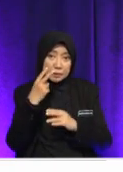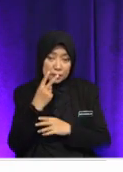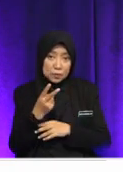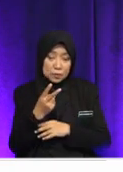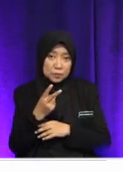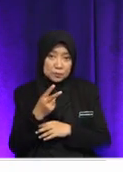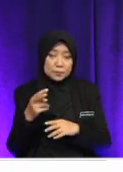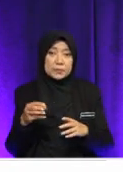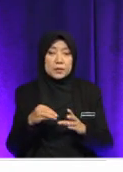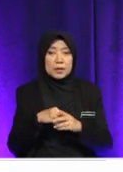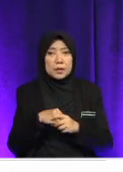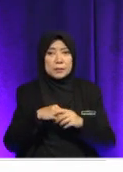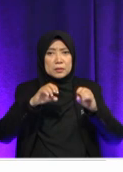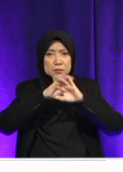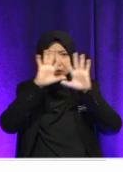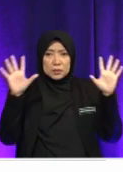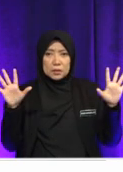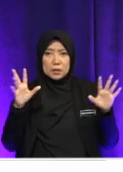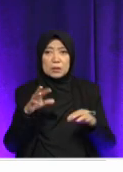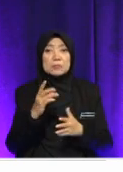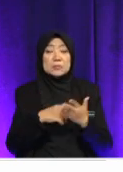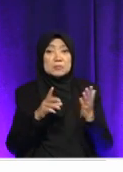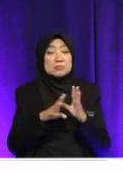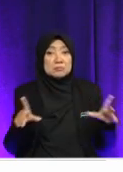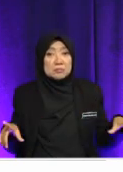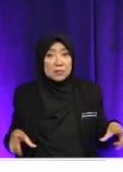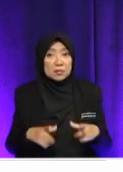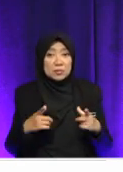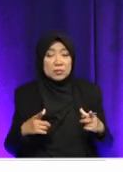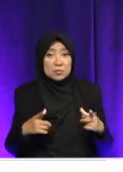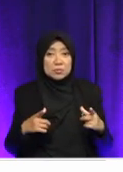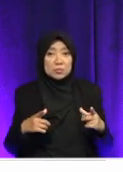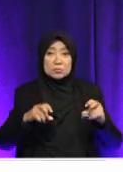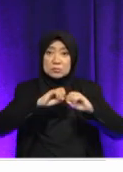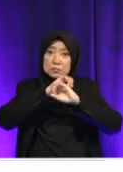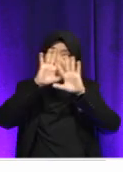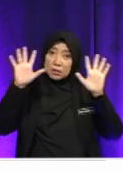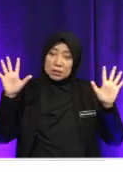kalau dalam keadaan cerah apa yang akan berlaku dalam keadaan sehat